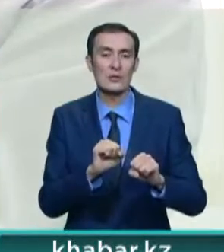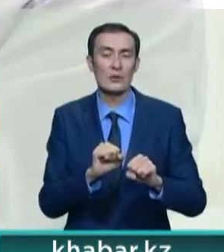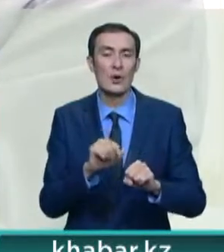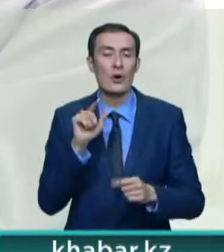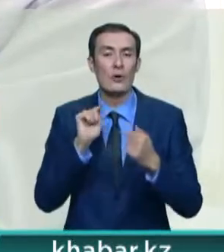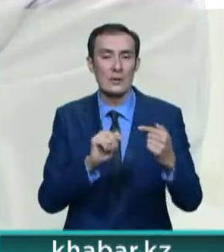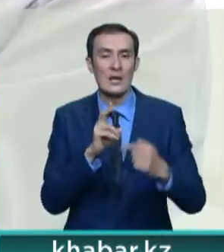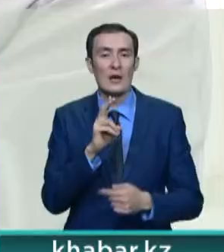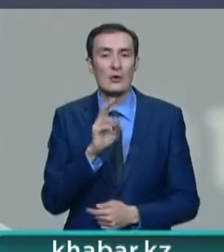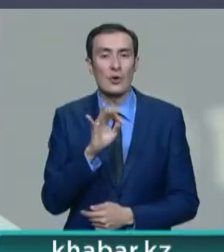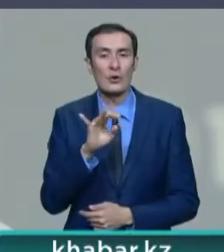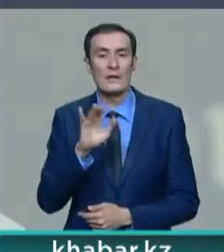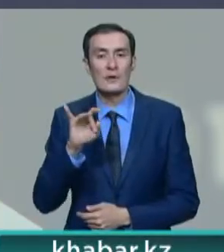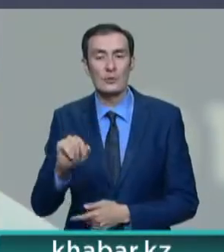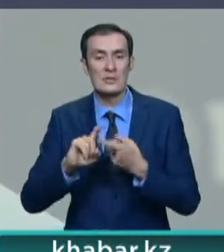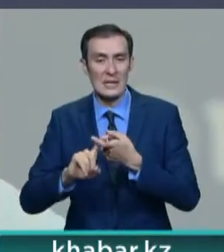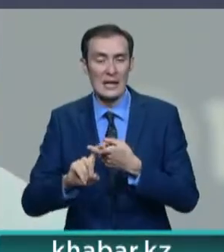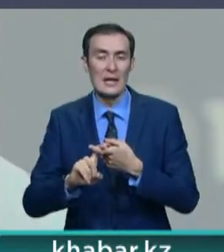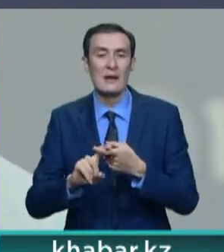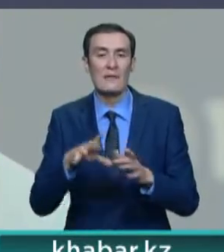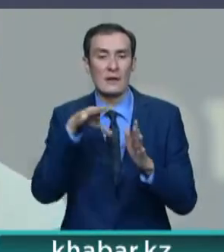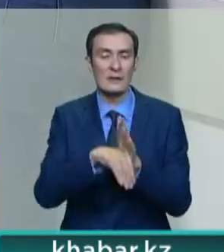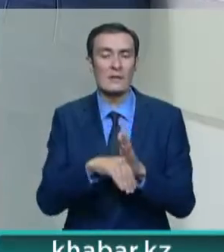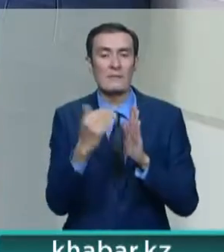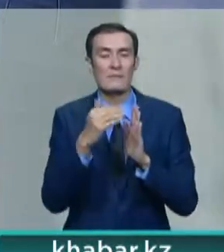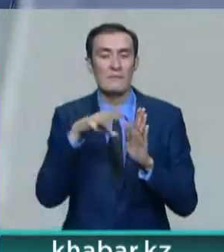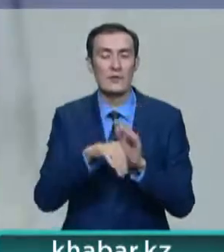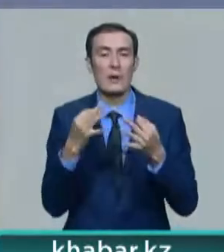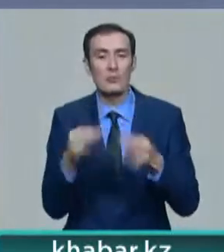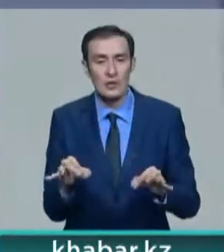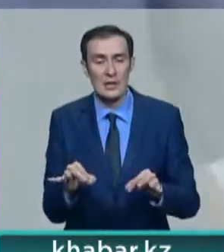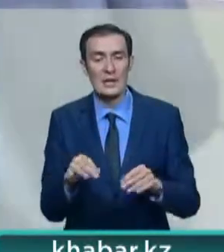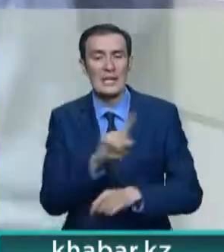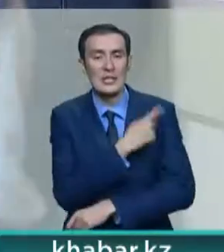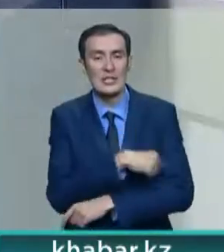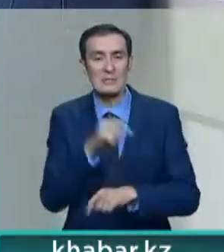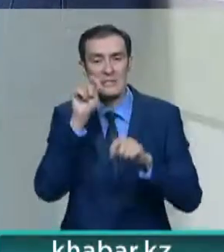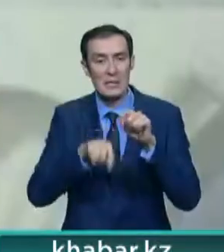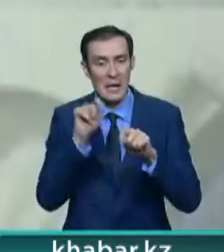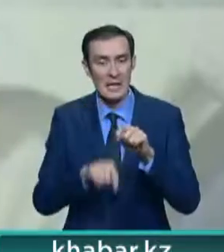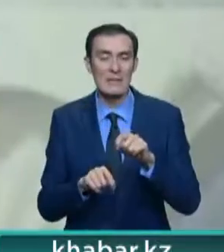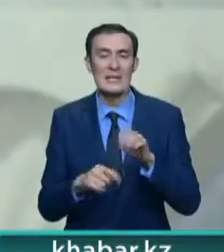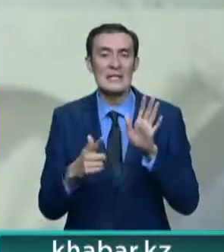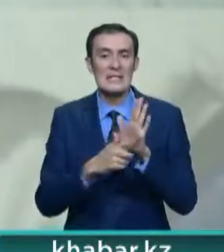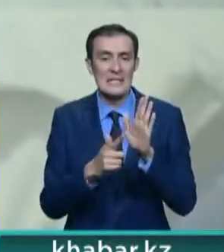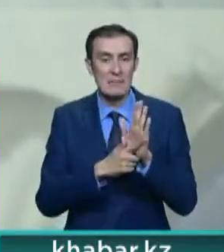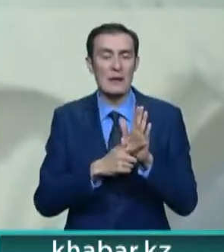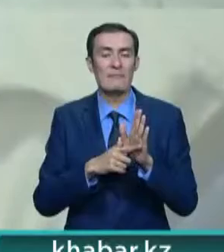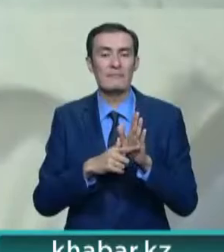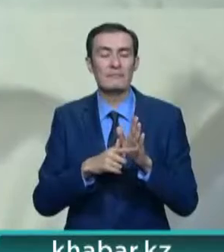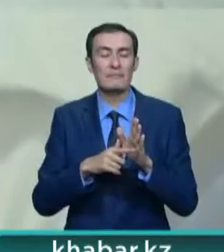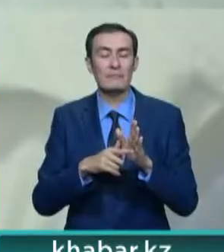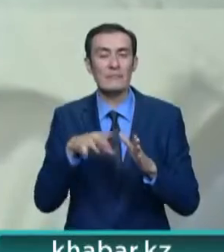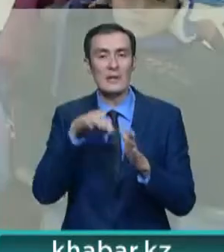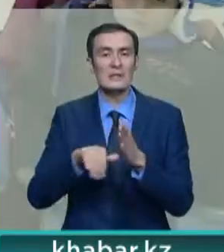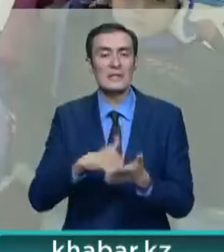инактивированную вакцину от коронавируса CAS-COVID-IN в перечень кандидатных вакцин, допущенных к клиническим испытаниям. Семеро разработчиков